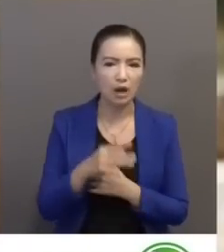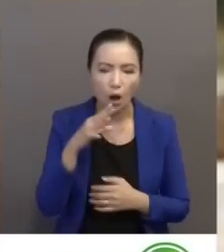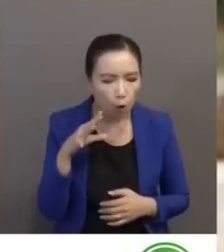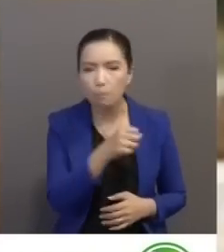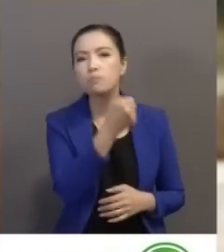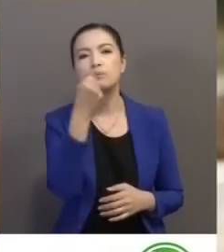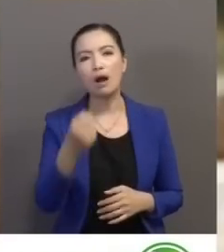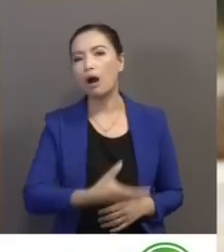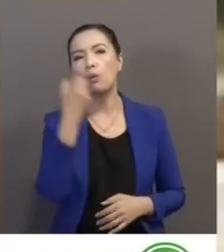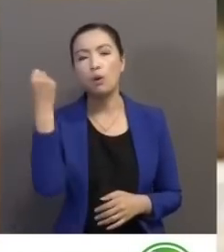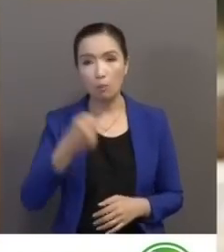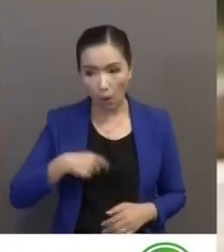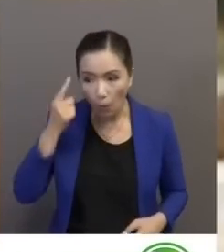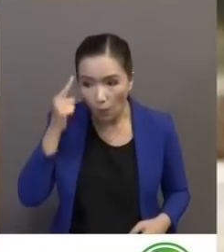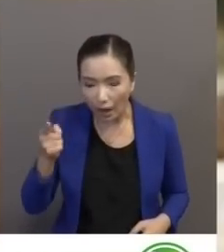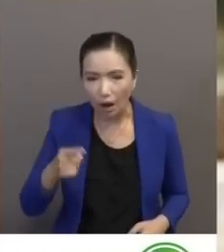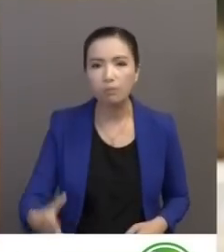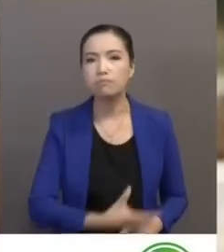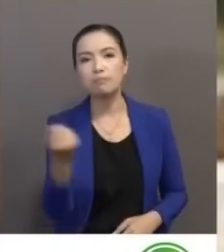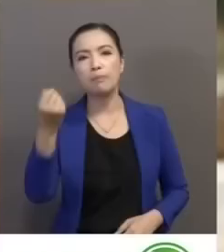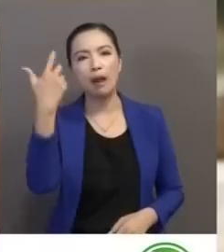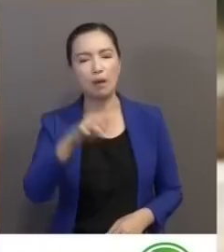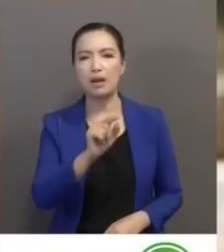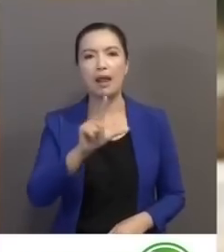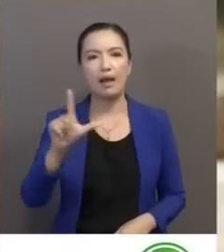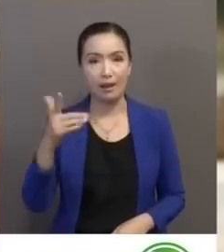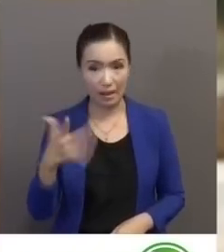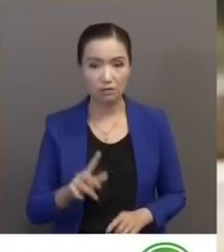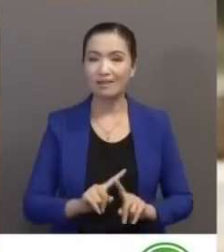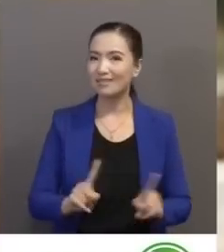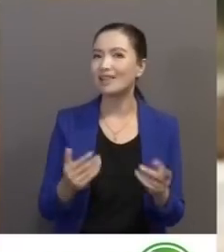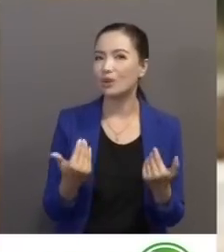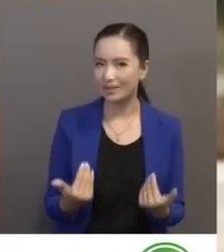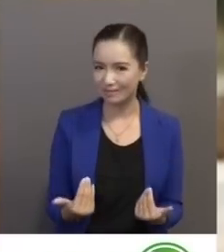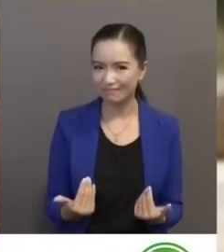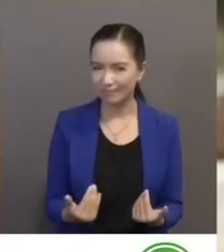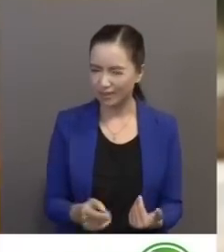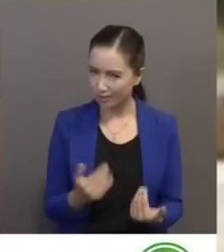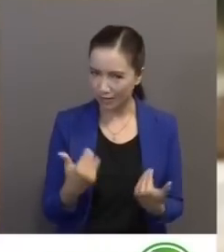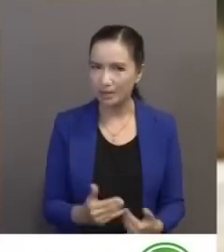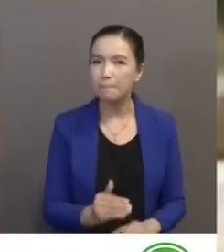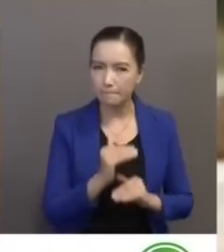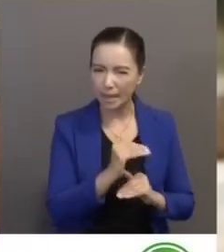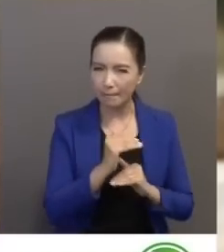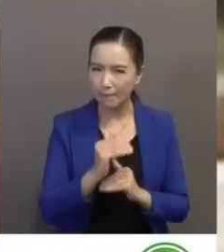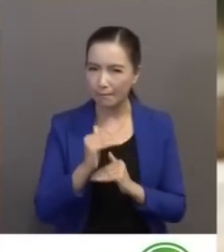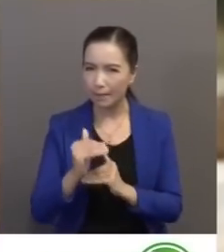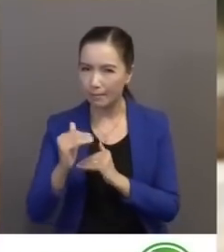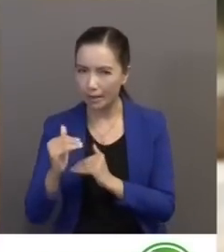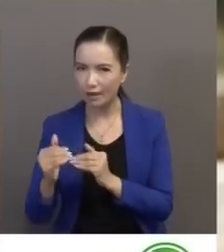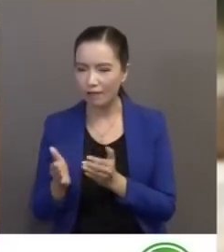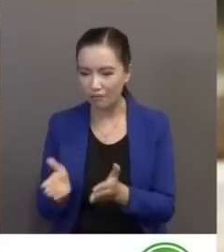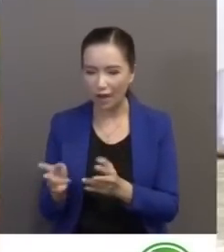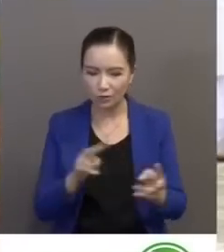มกว่าจะรู้ได้มันซัดไปเป็นล้านแล้วแต่ตอนนี้วางเป๊ะเป๊ะเป๊ะต้องมีฝ่ายตรวจบัญ